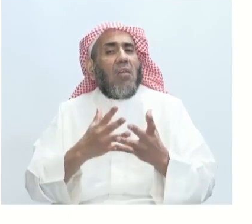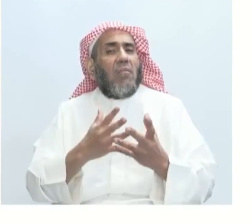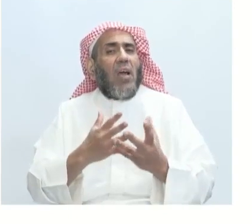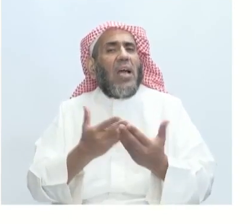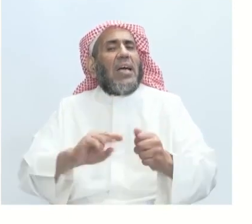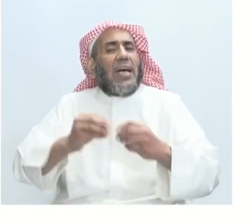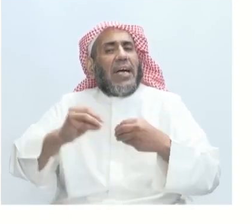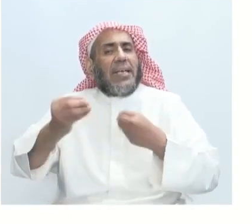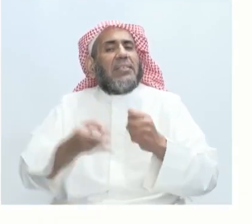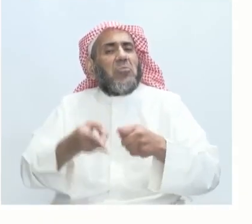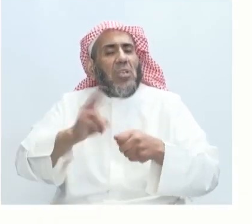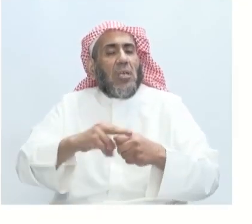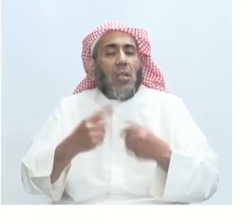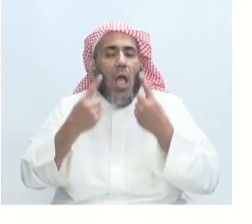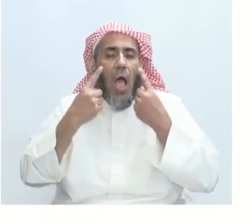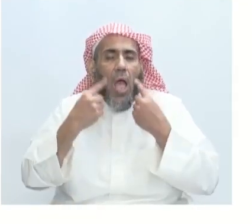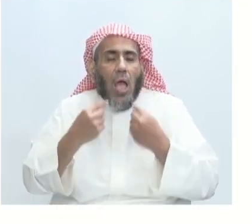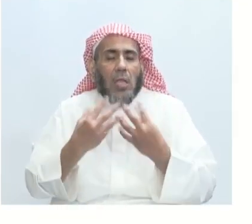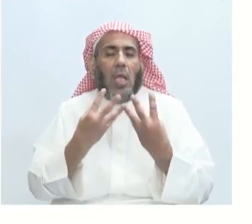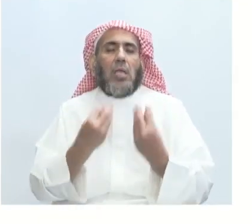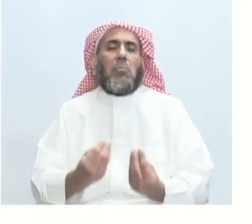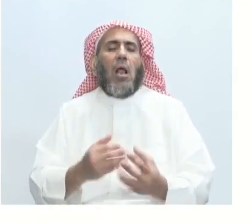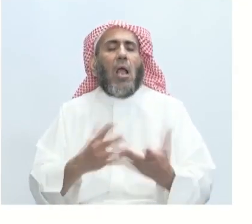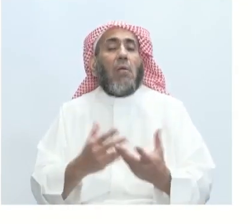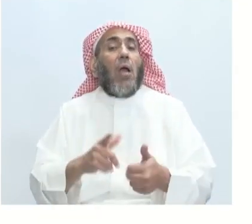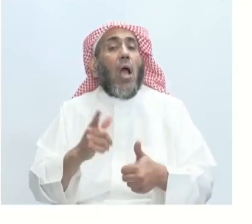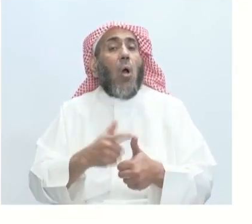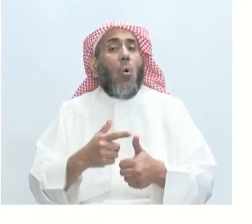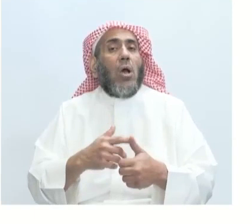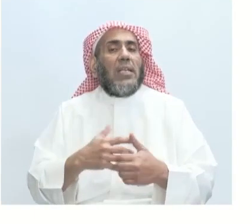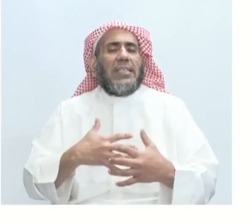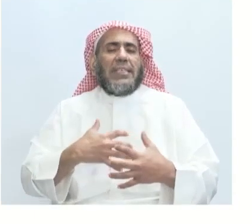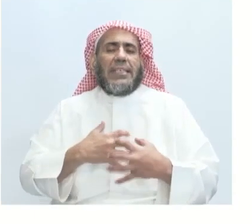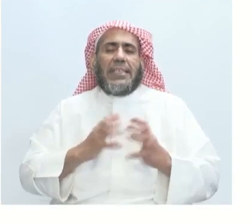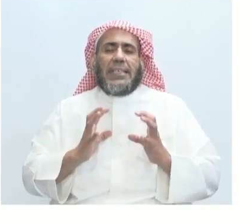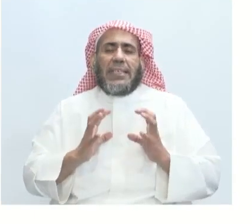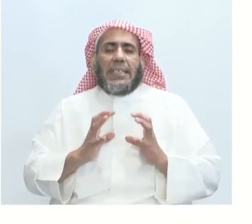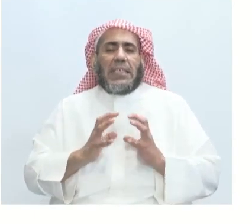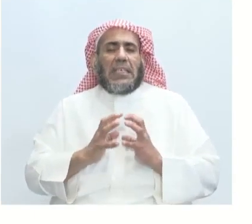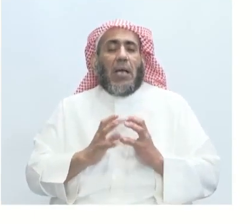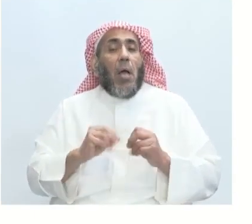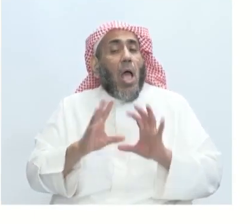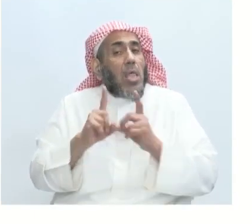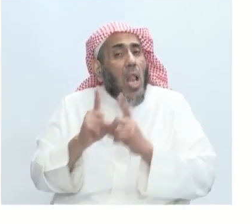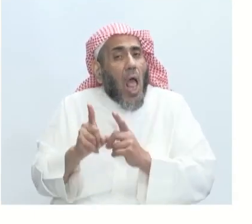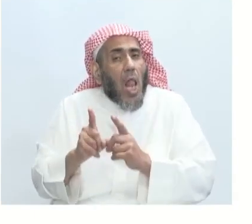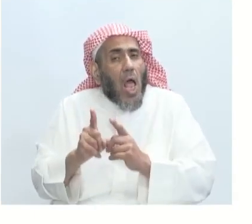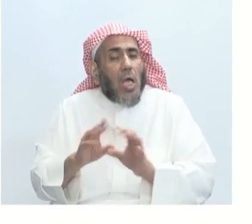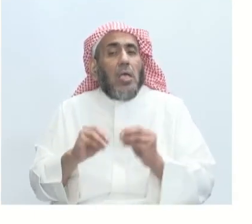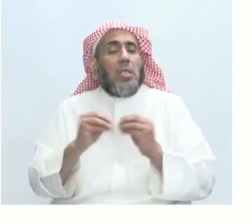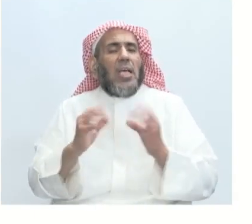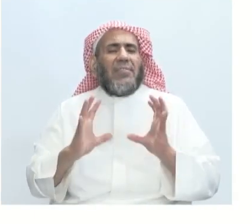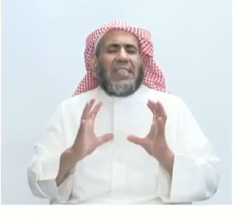استعيد حياتي الجميله اولا الاكتئاب انتم تصورت هذه الحاله فتعريف